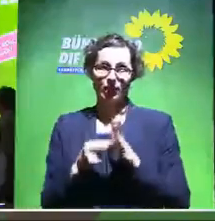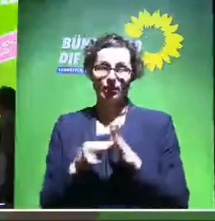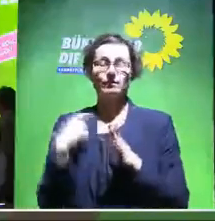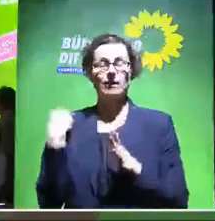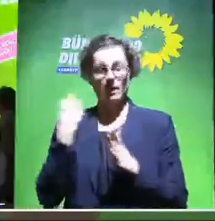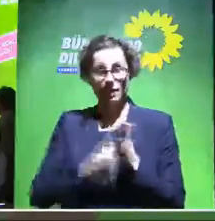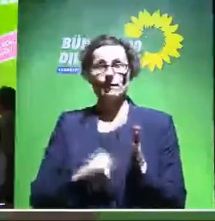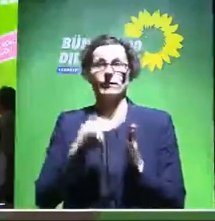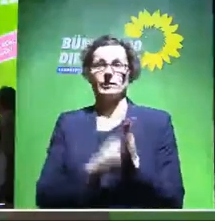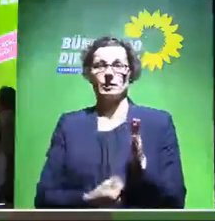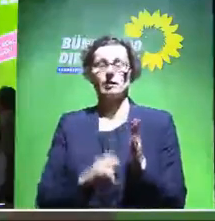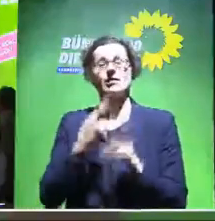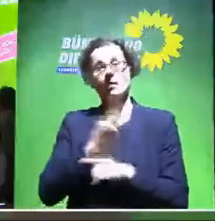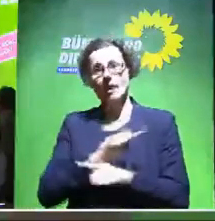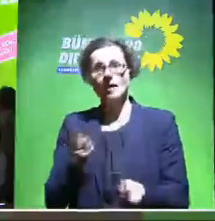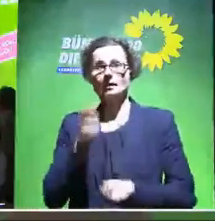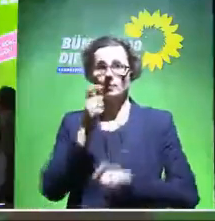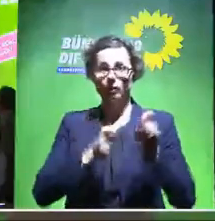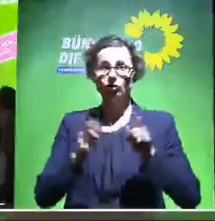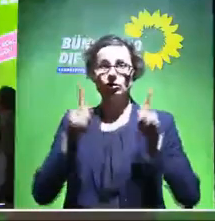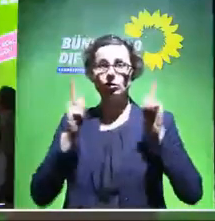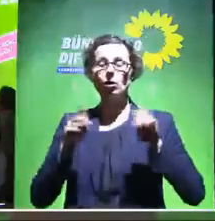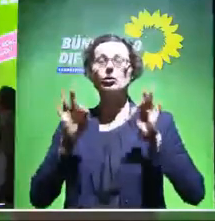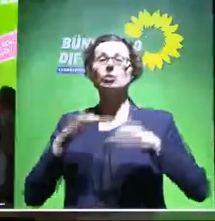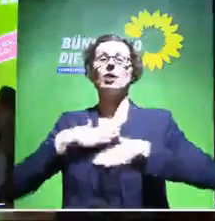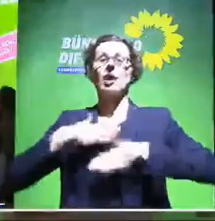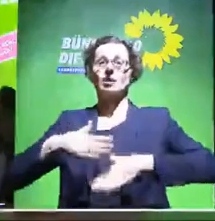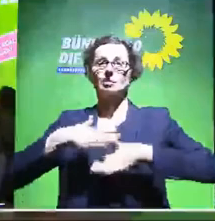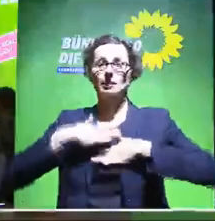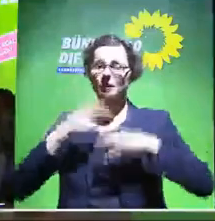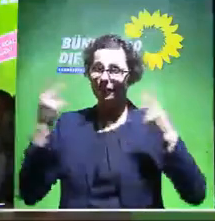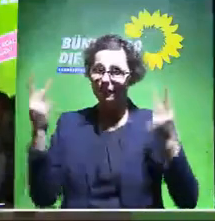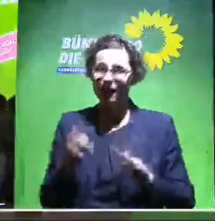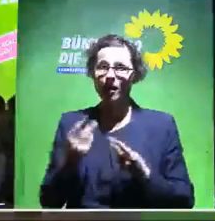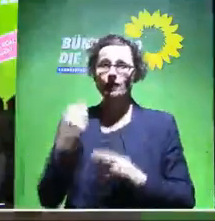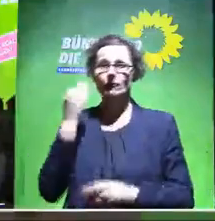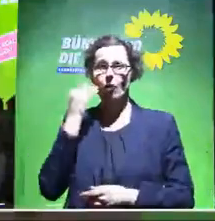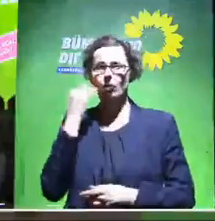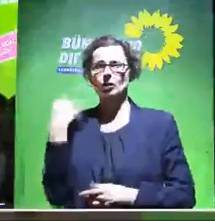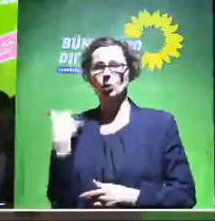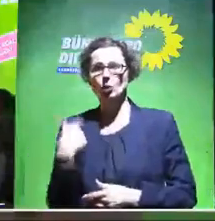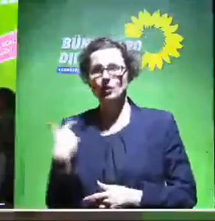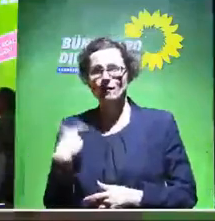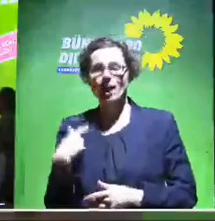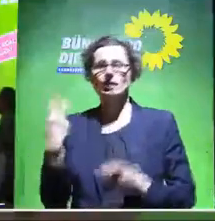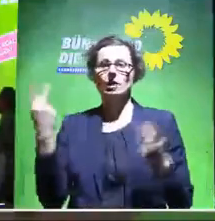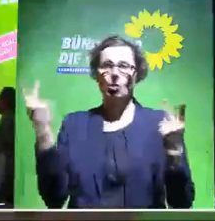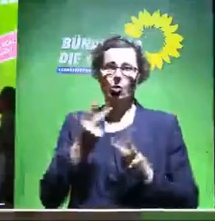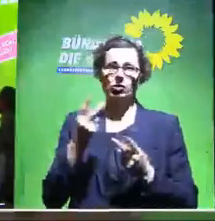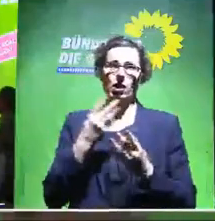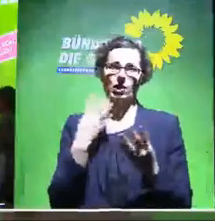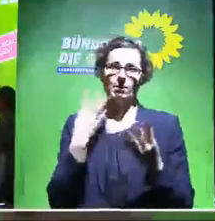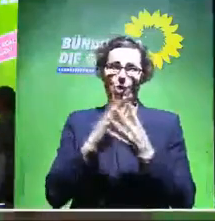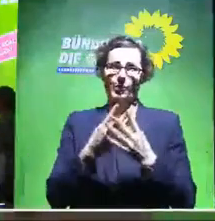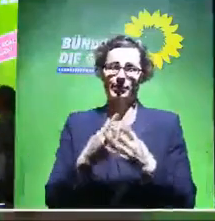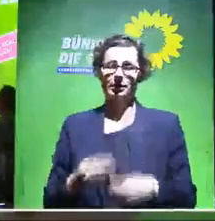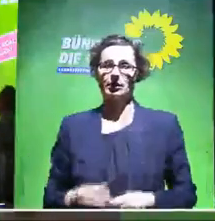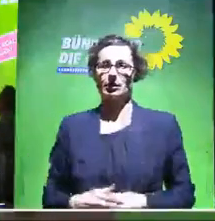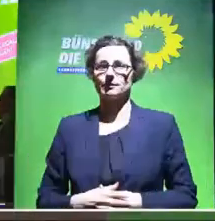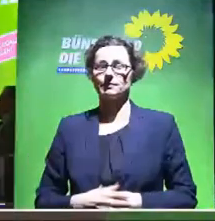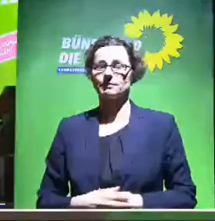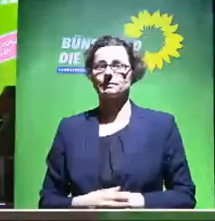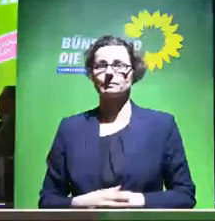kämpfen dafür, dass alle Menschen in Berlin durchatmen können, egal ob sie im Grunewald oder in Moabit leben.